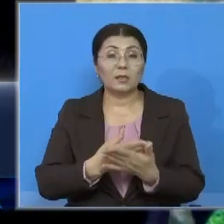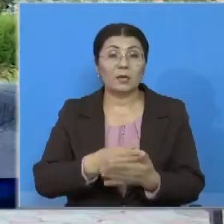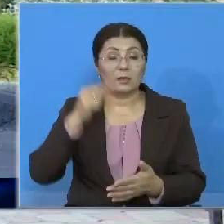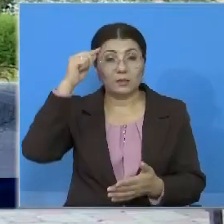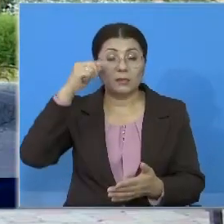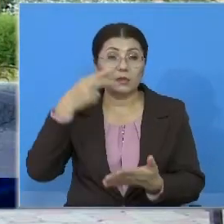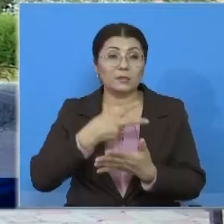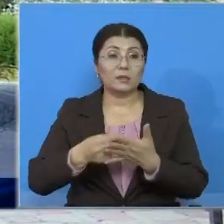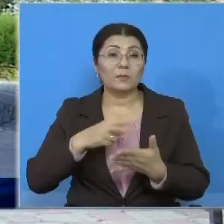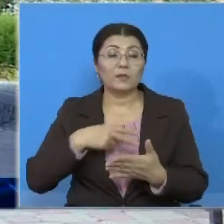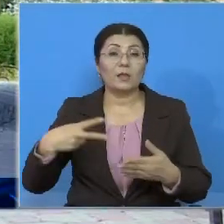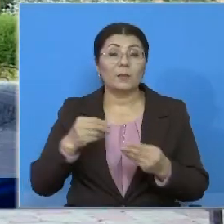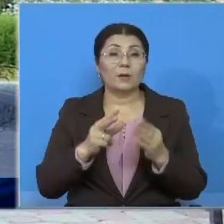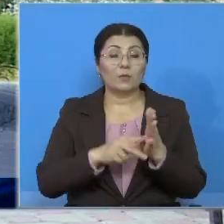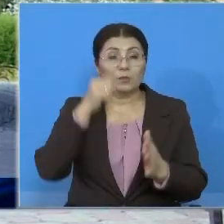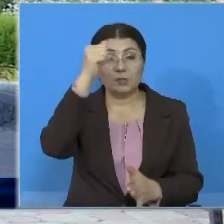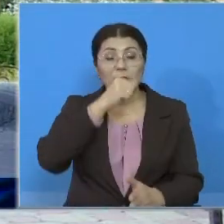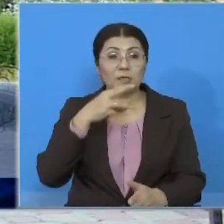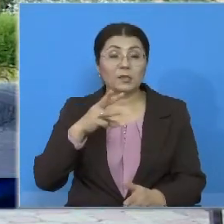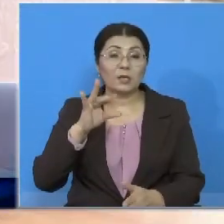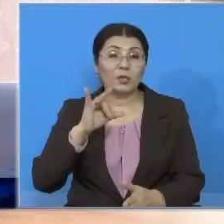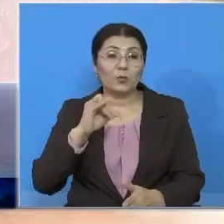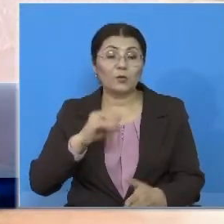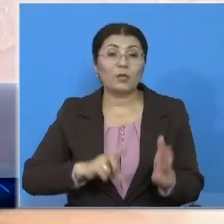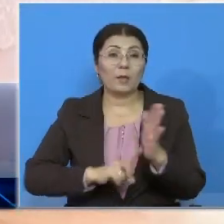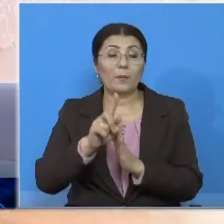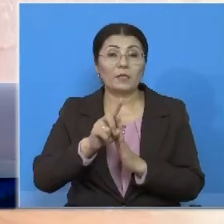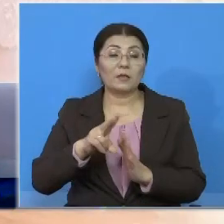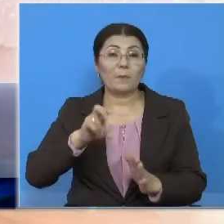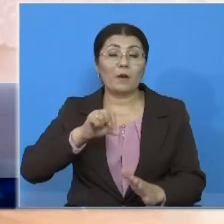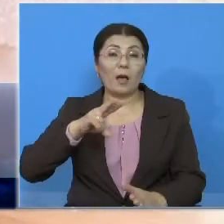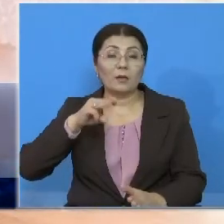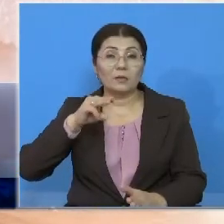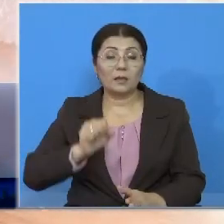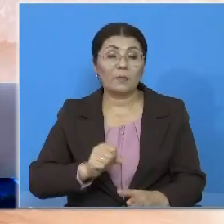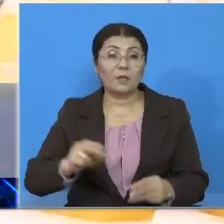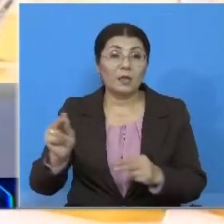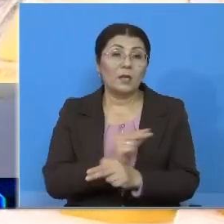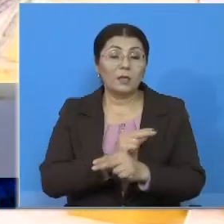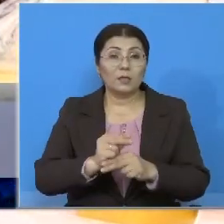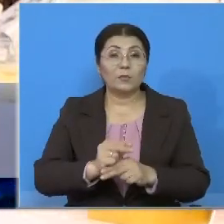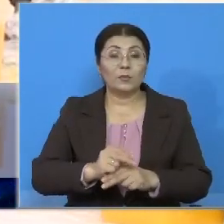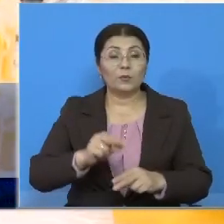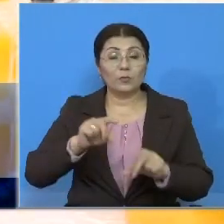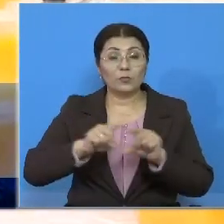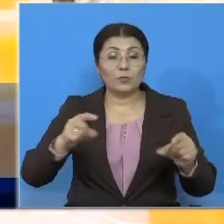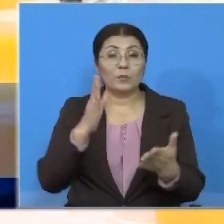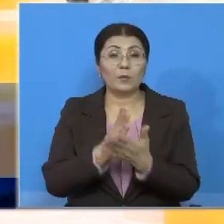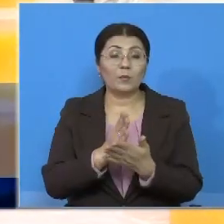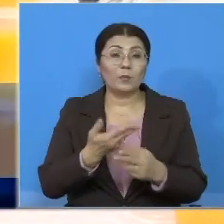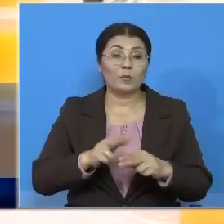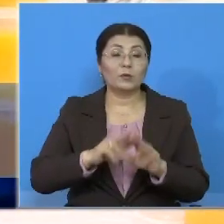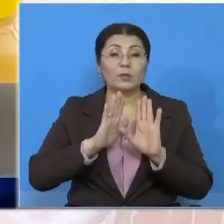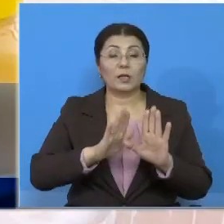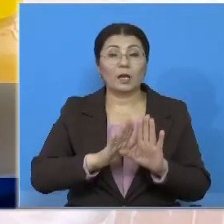Китай да алады. 2018 жылдың маусым айынан бастап Казанка ауылында пантымен емдеу орны жұмыс істейді. Бұл тек Мәртөктің ғана емес,